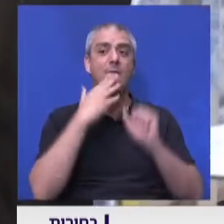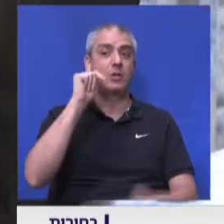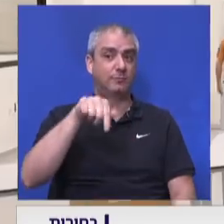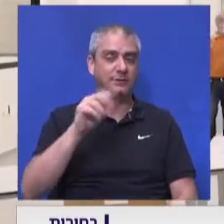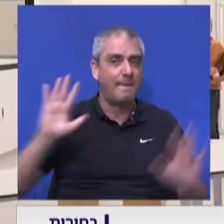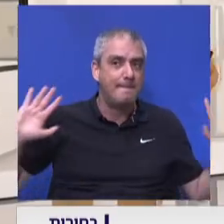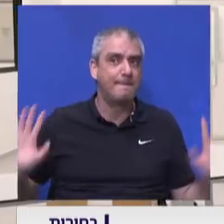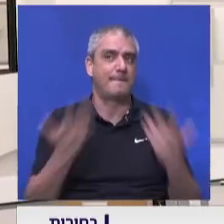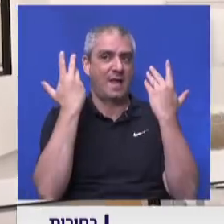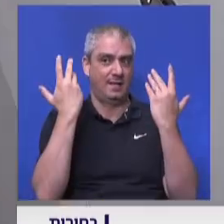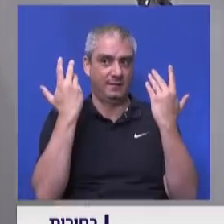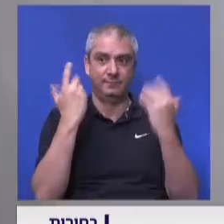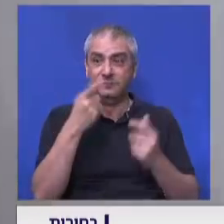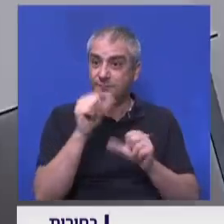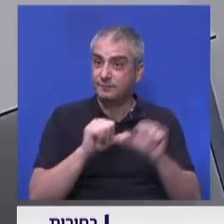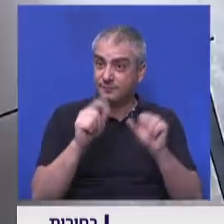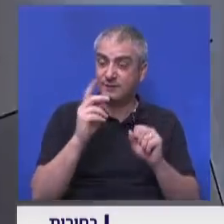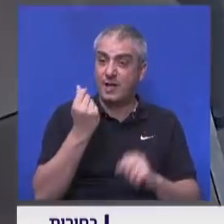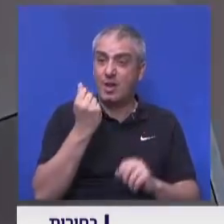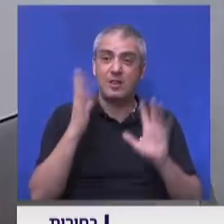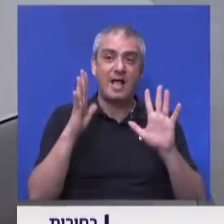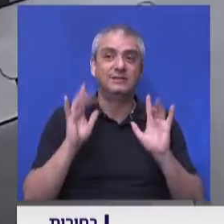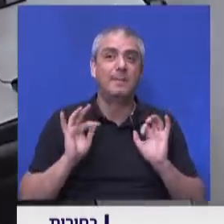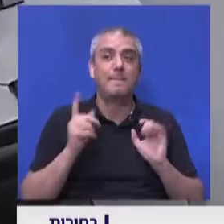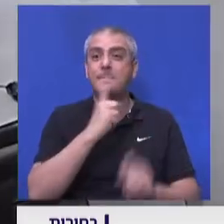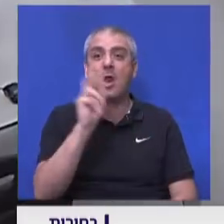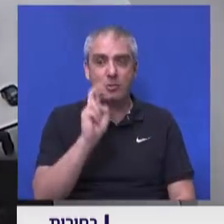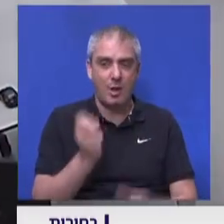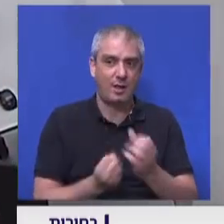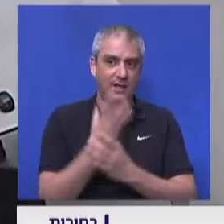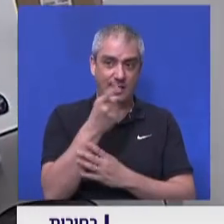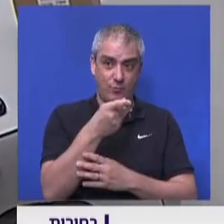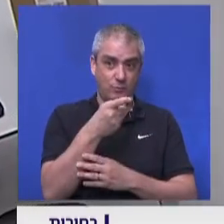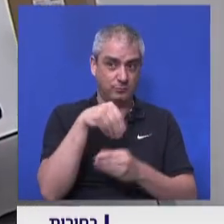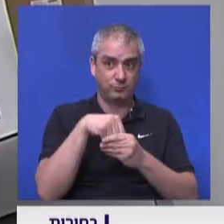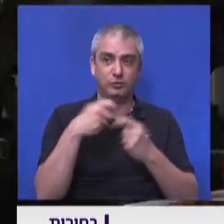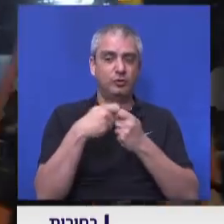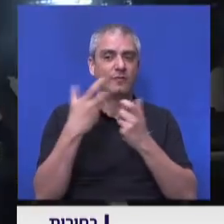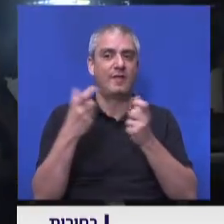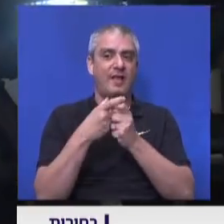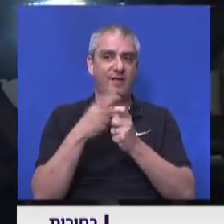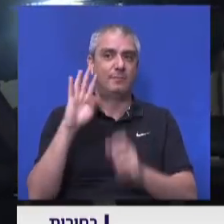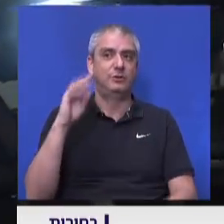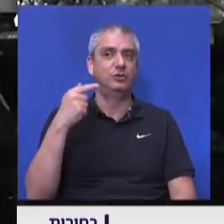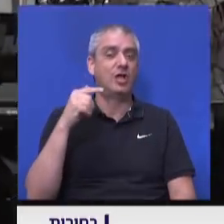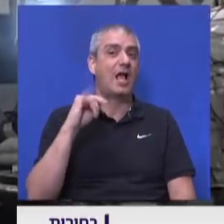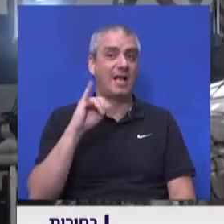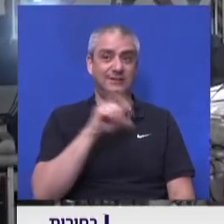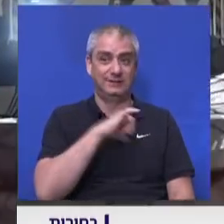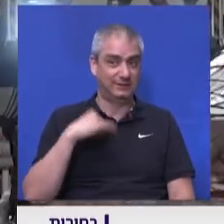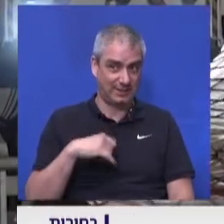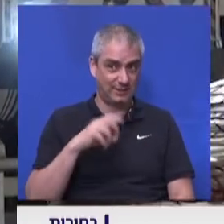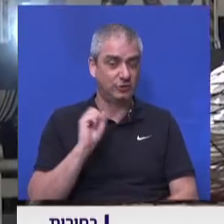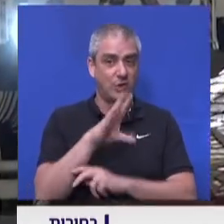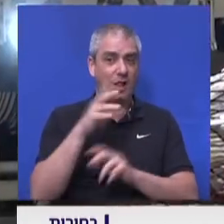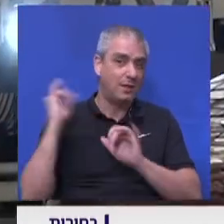את המעבדה בעלות של כ$10 מיליון הקימו ב-MyHeritage בשיתוף עם חברת BGI הסינית, ששלחה רכבת אווירית